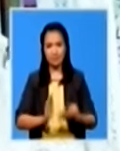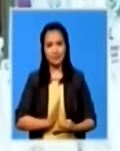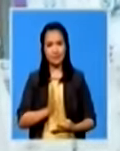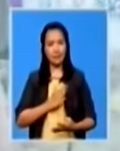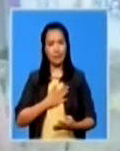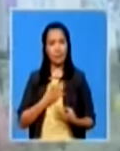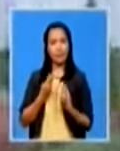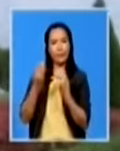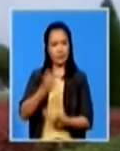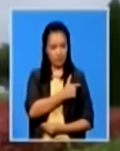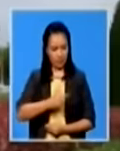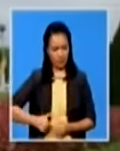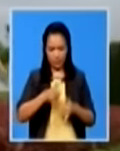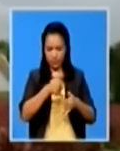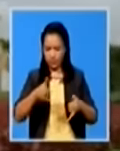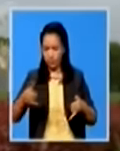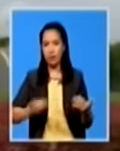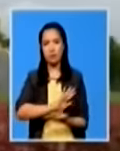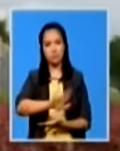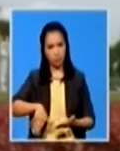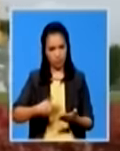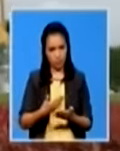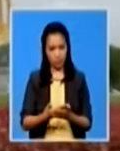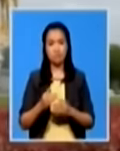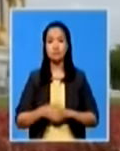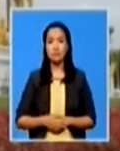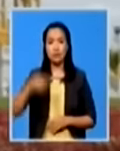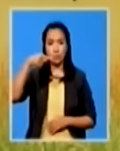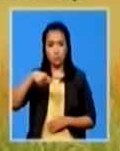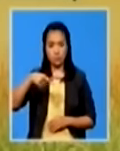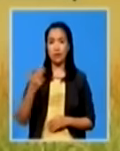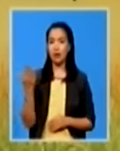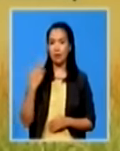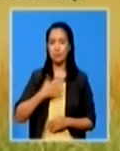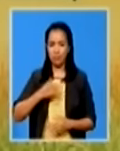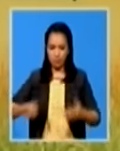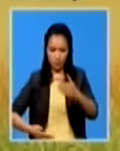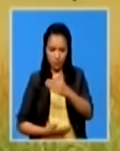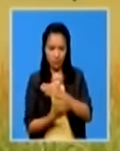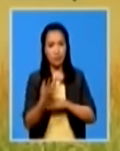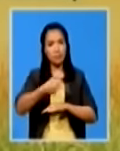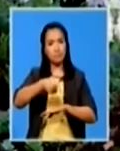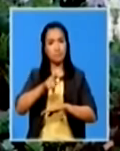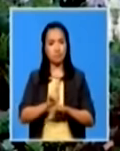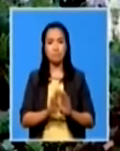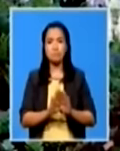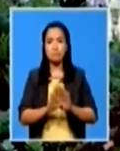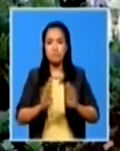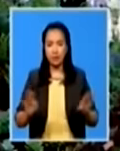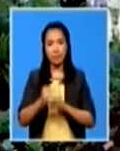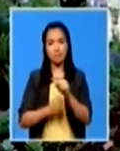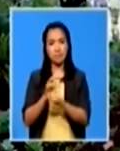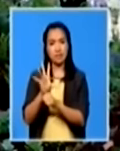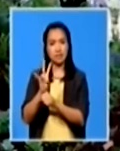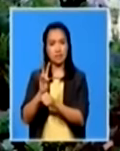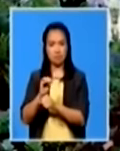แด่พระบรมวงศานุวงศ์ทุกพระองค์ด้วยนะครับเมื่อวันพุธที่ผ่านมานั้นผมได้มีโอกาสเป็นประธานในพิธีเปิดงาน70ปีคร